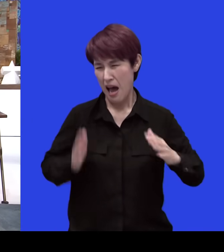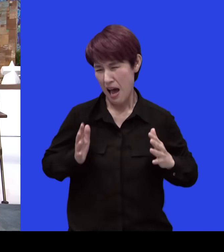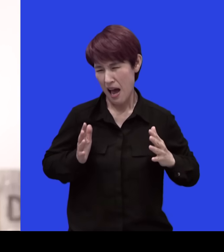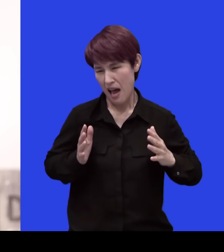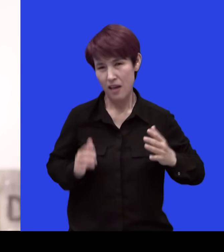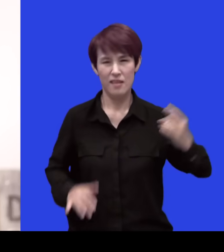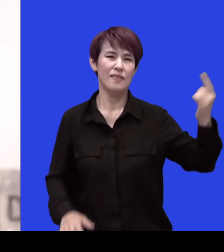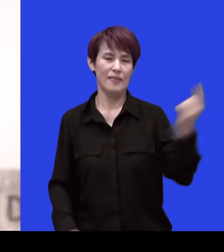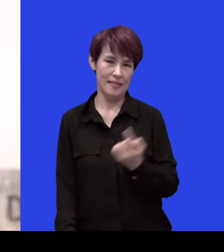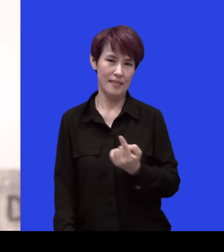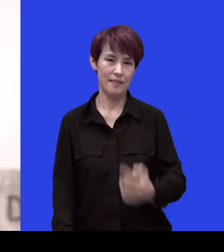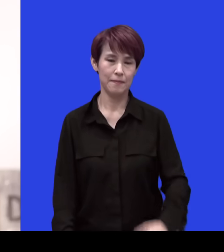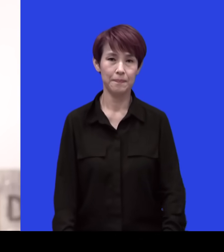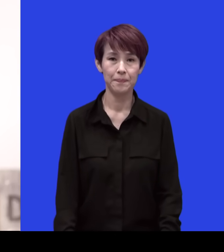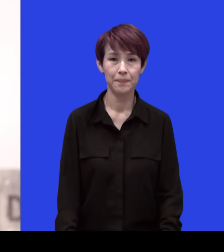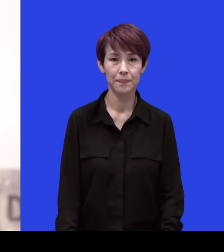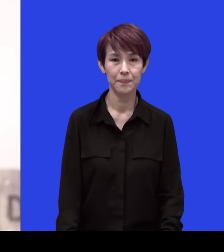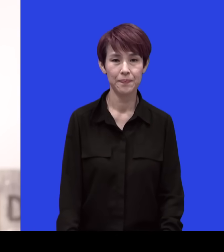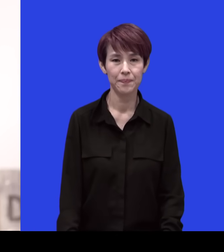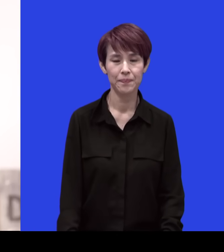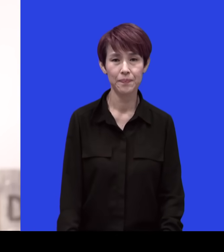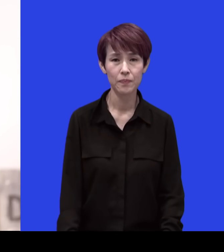예. 보니까